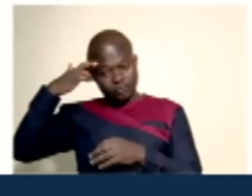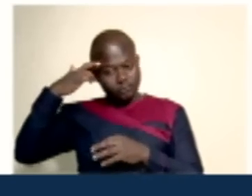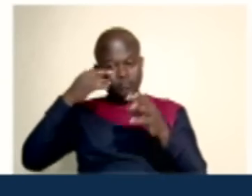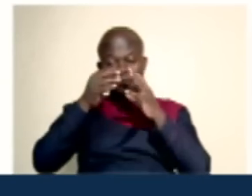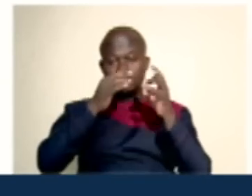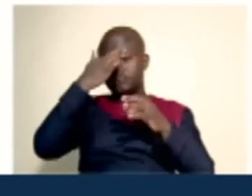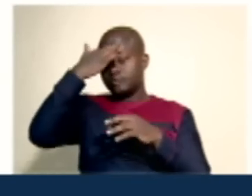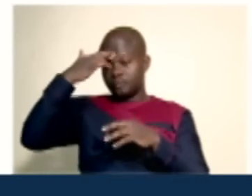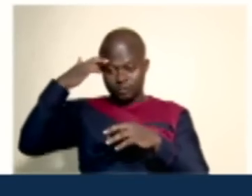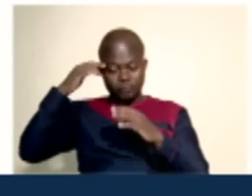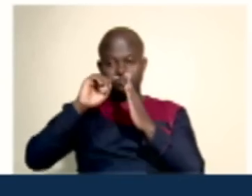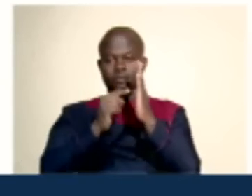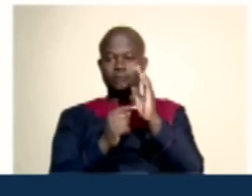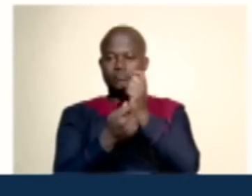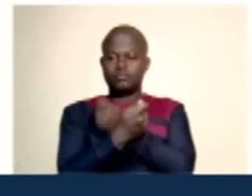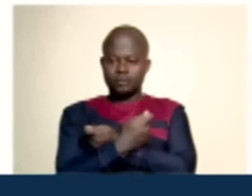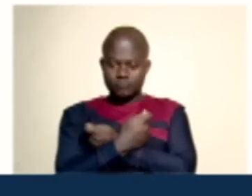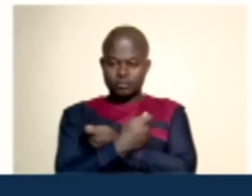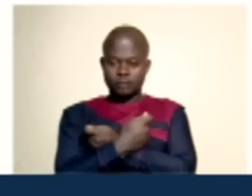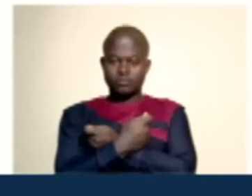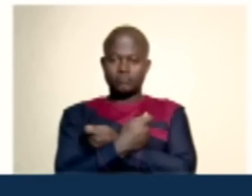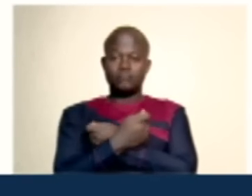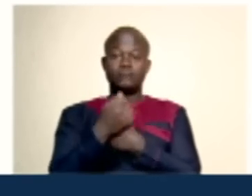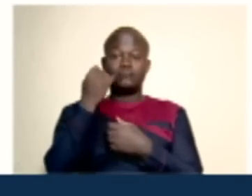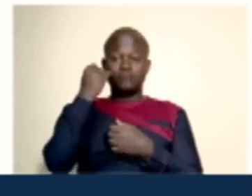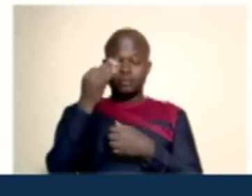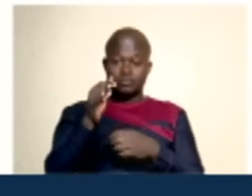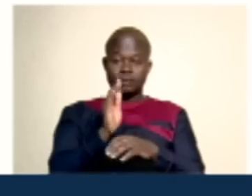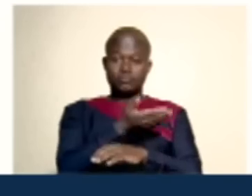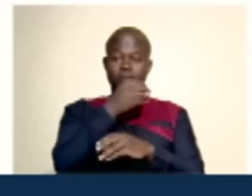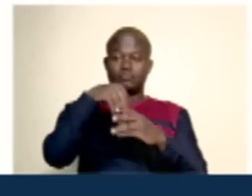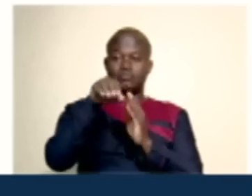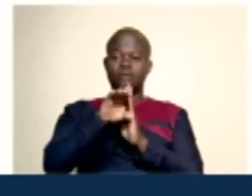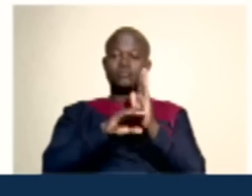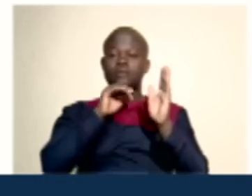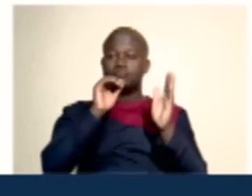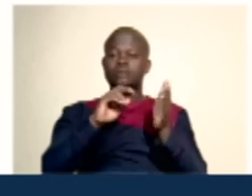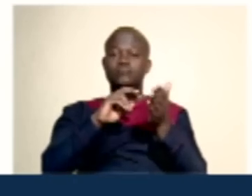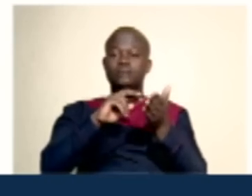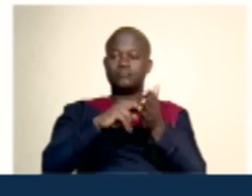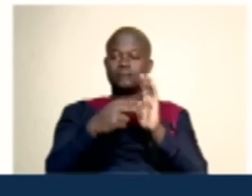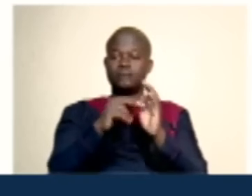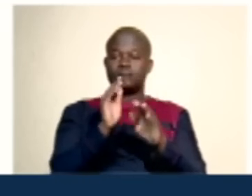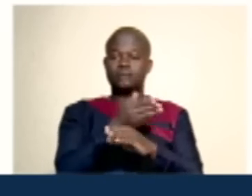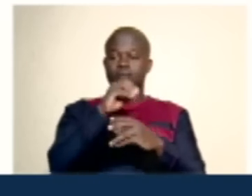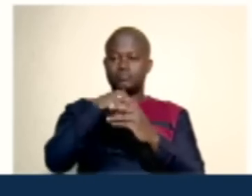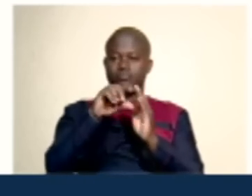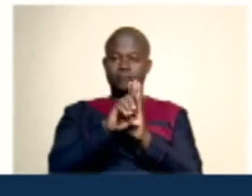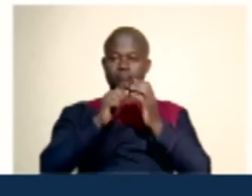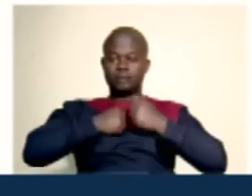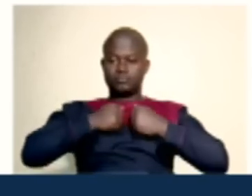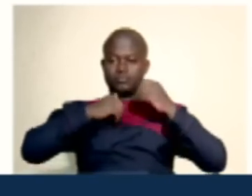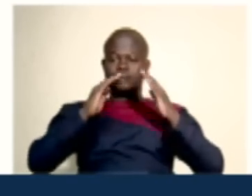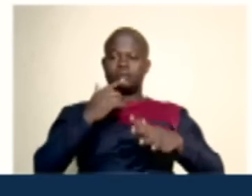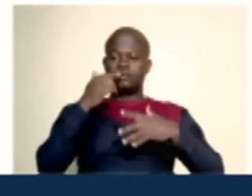isobanura impamvu ingingo zihinduka kuba byakorwa mu itegeko nshinga ntago bivuye mu mategeko y'u Rwanda hari ibintu twageraga